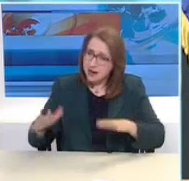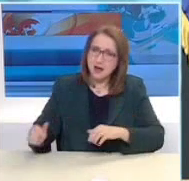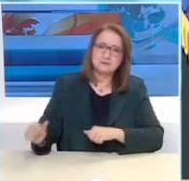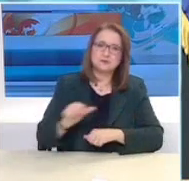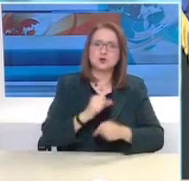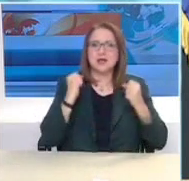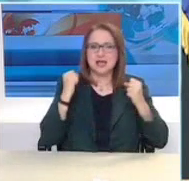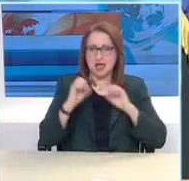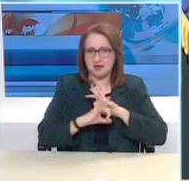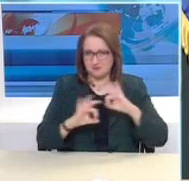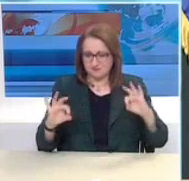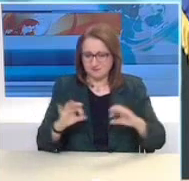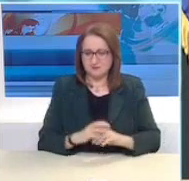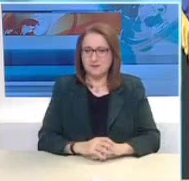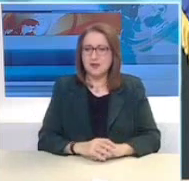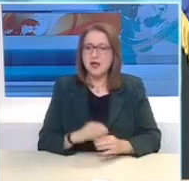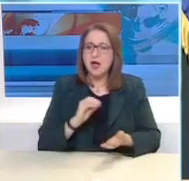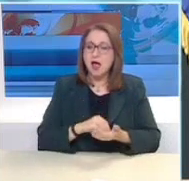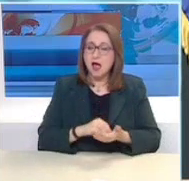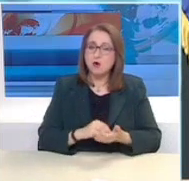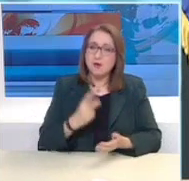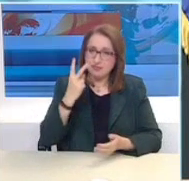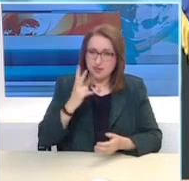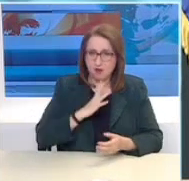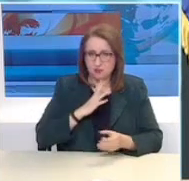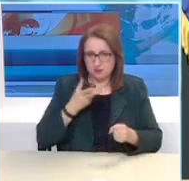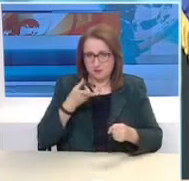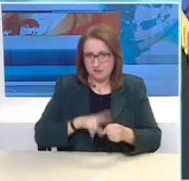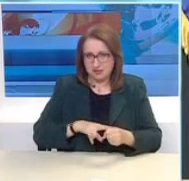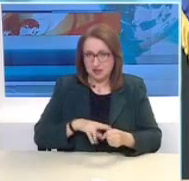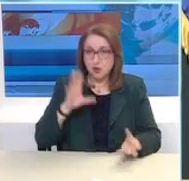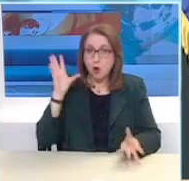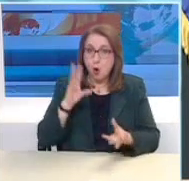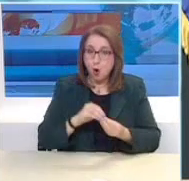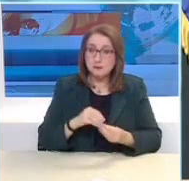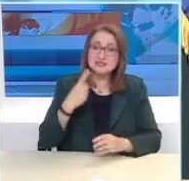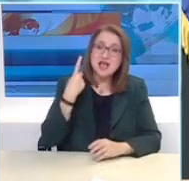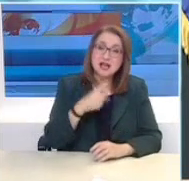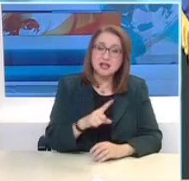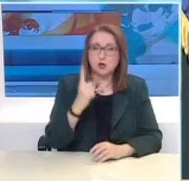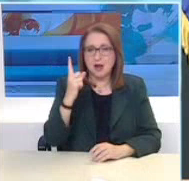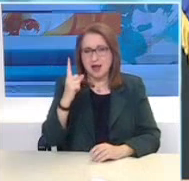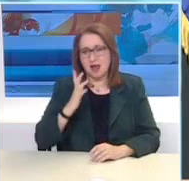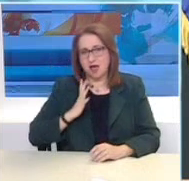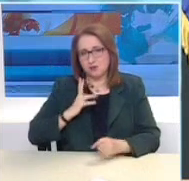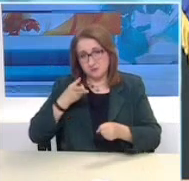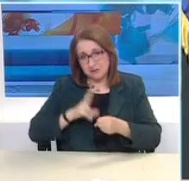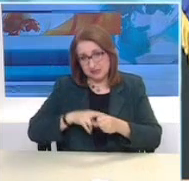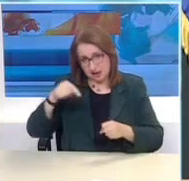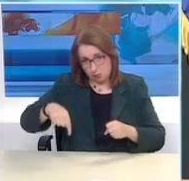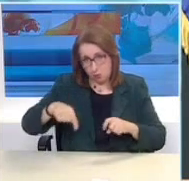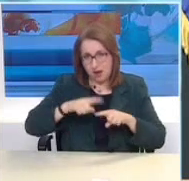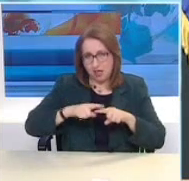Τέλος, έχουμε 2 ακόμα καταγεγραμμένους θανάτους. Συνολικά 101 θανάτους στη χώρα.